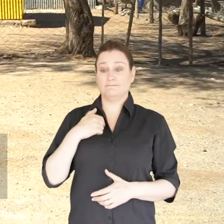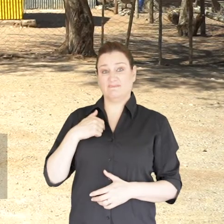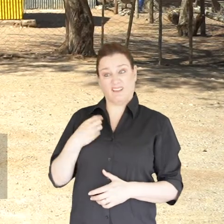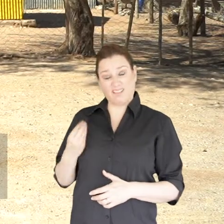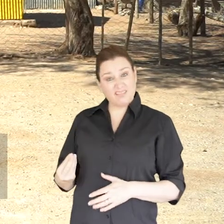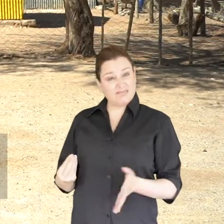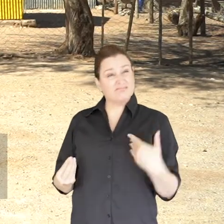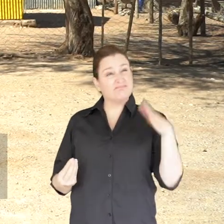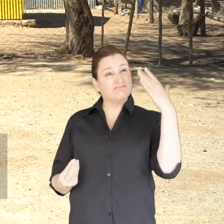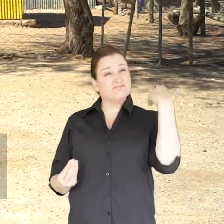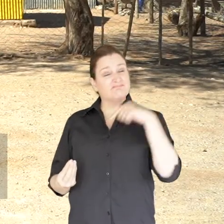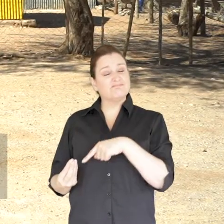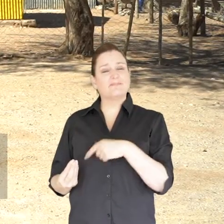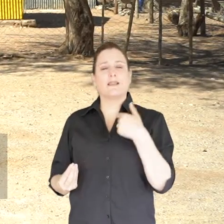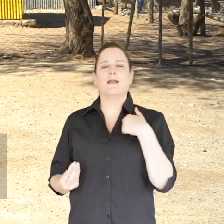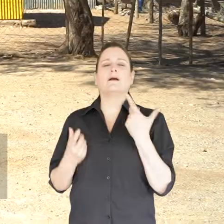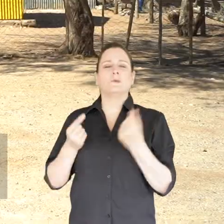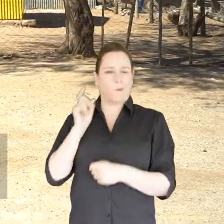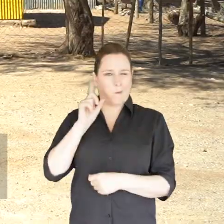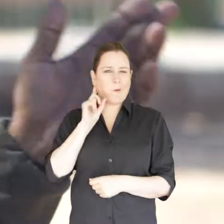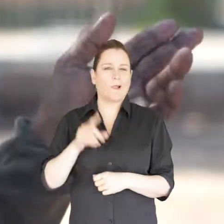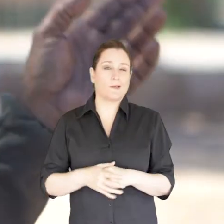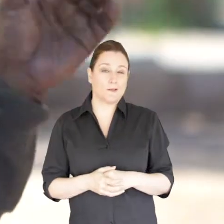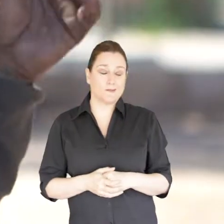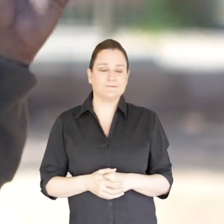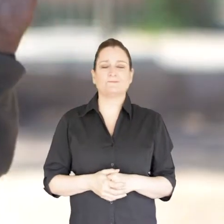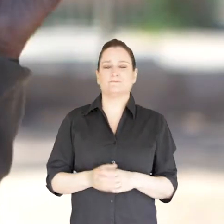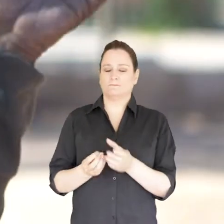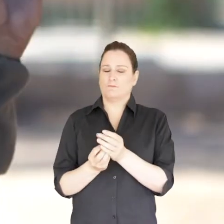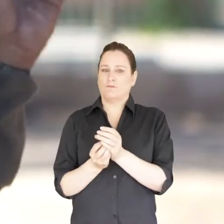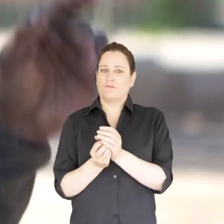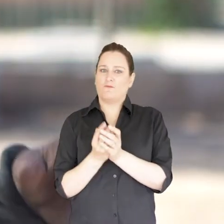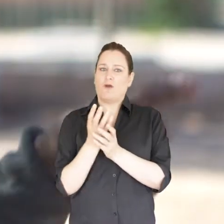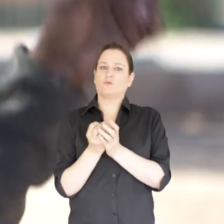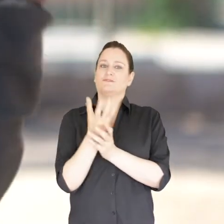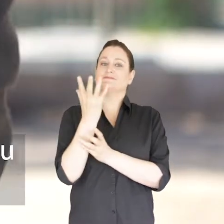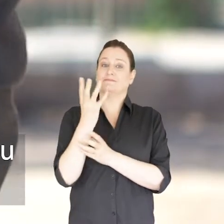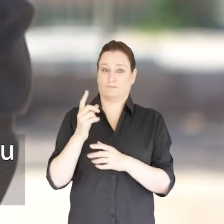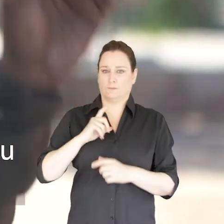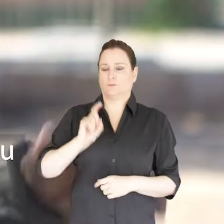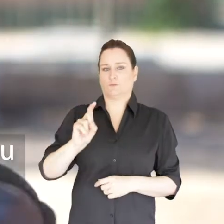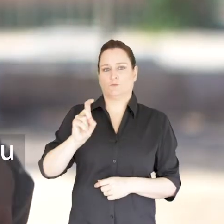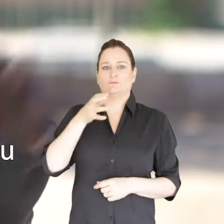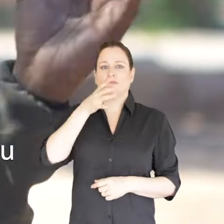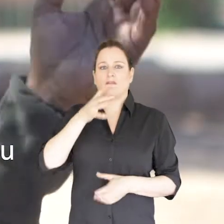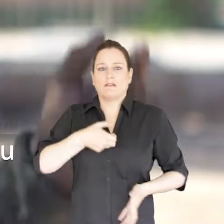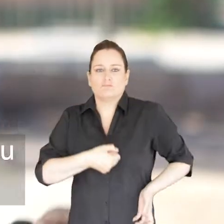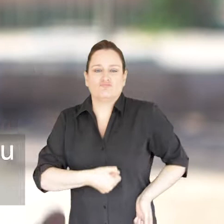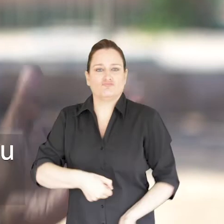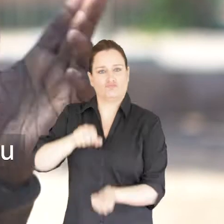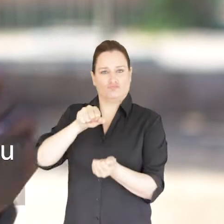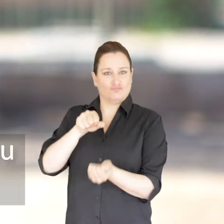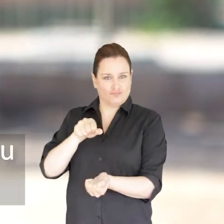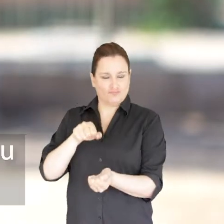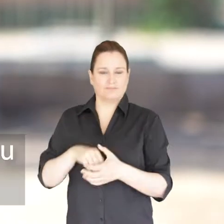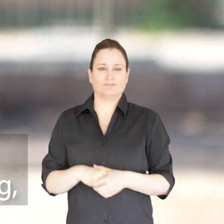Die mooiste, lelijkste ding wat ons als kinders gedoen is die, ek skip skep nou water, nou sit by die fontein. Hier was ons nou nie krane en goed, hier,